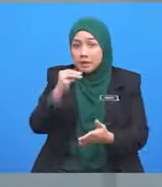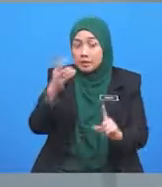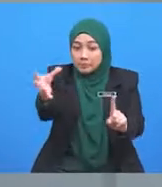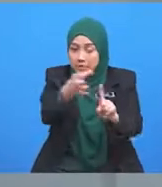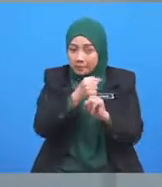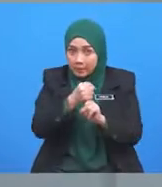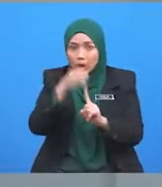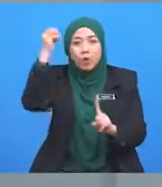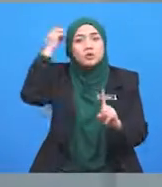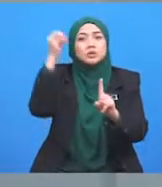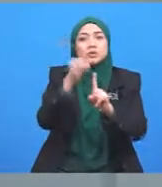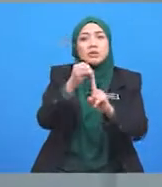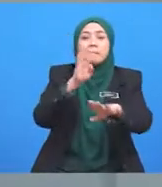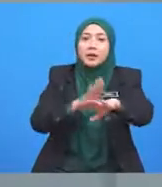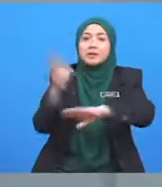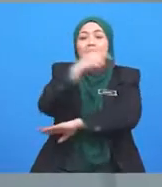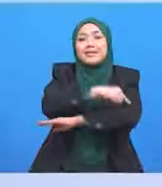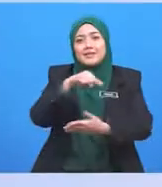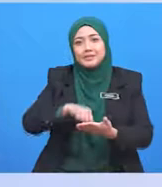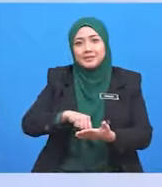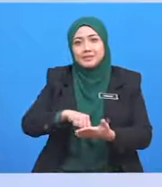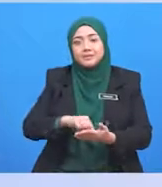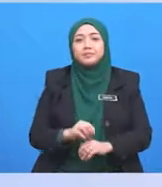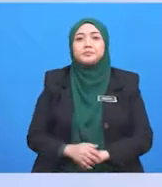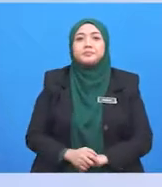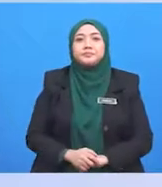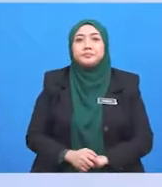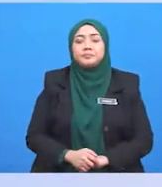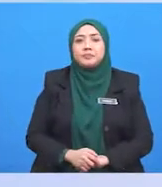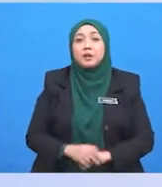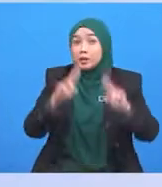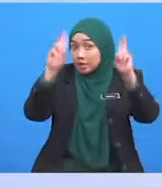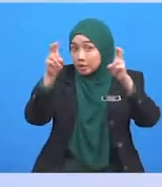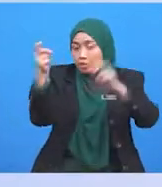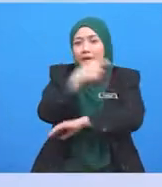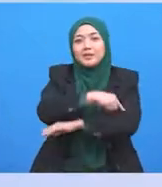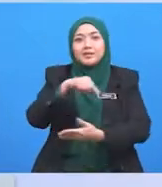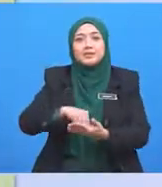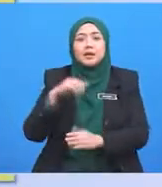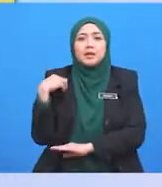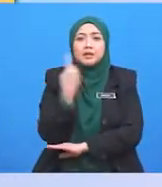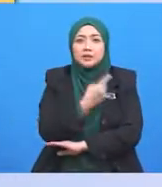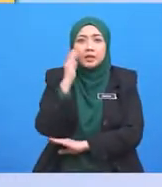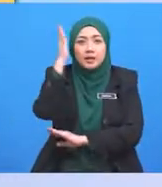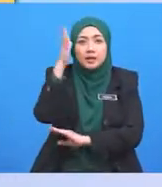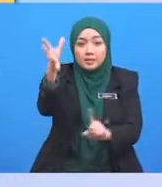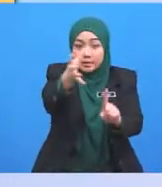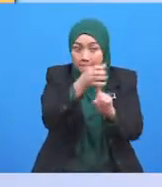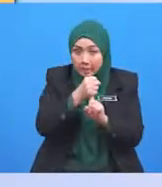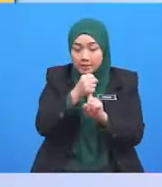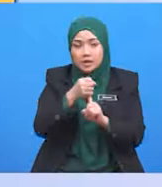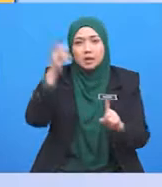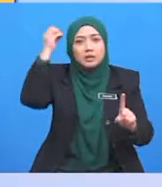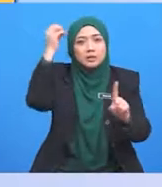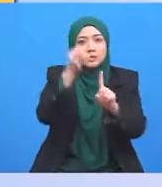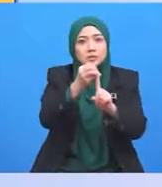pembelajaran kita pada hari ini. Dalam tajuk kali ini, kita akan mencapai 6 objektif